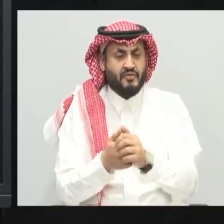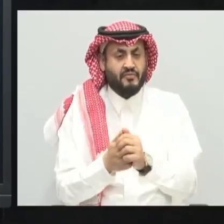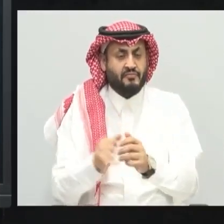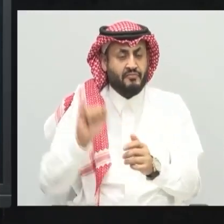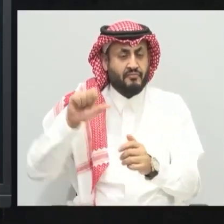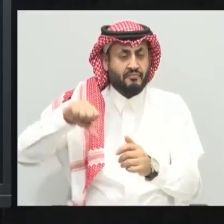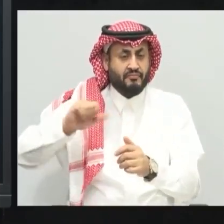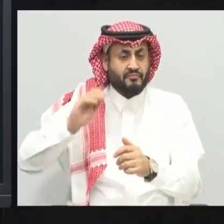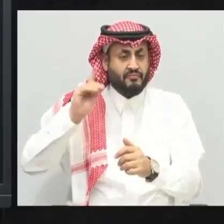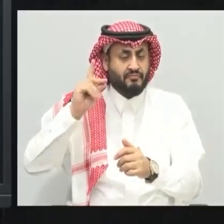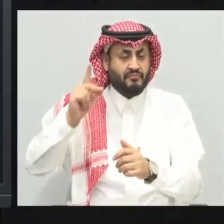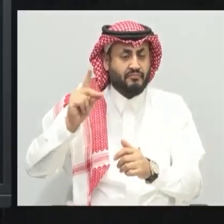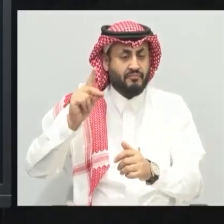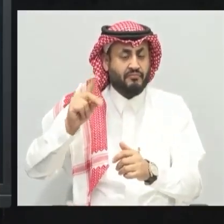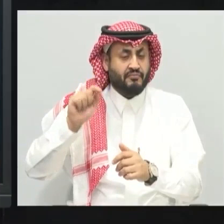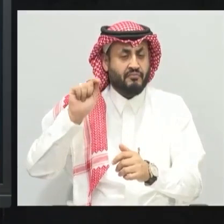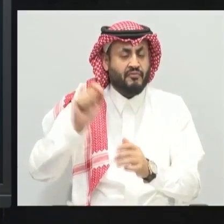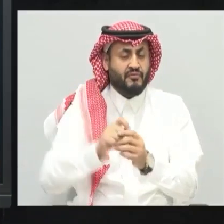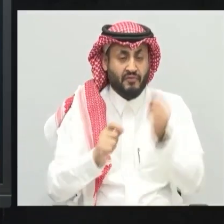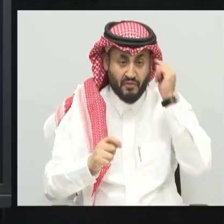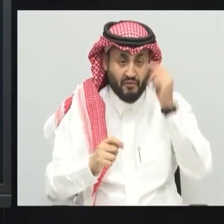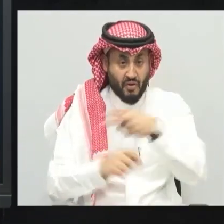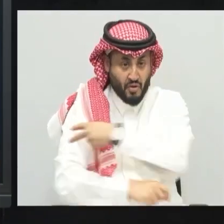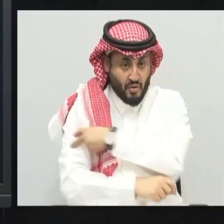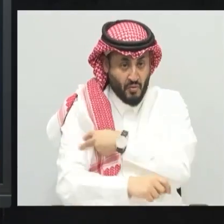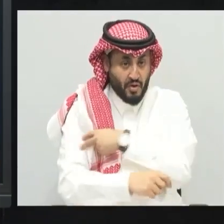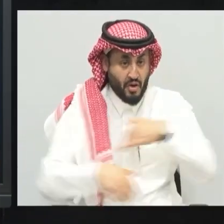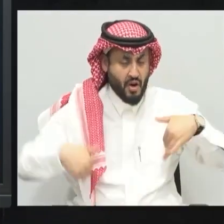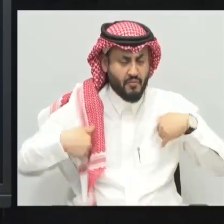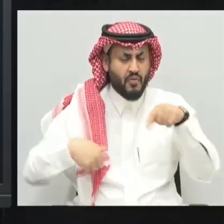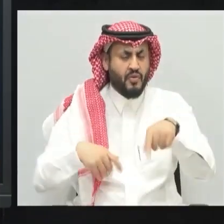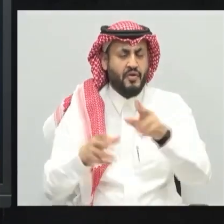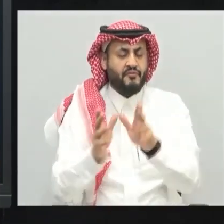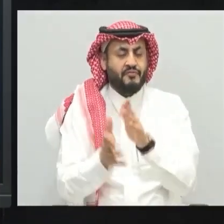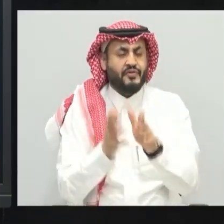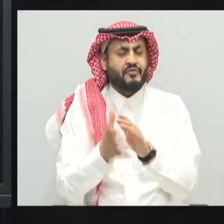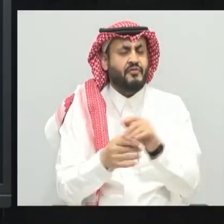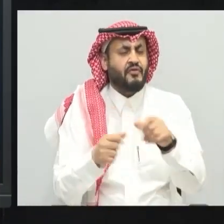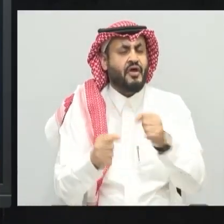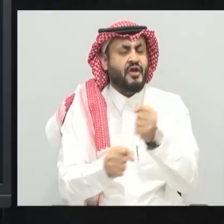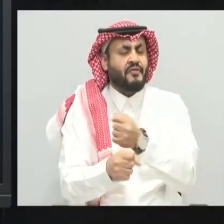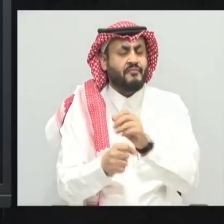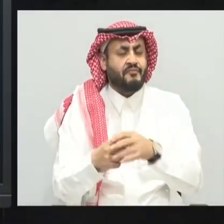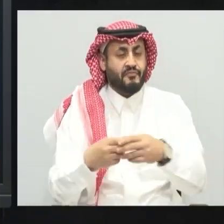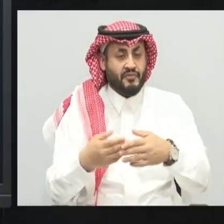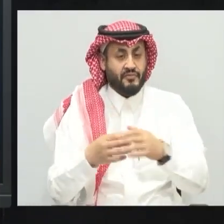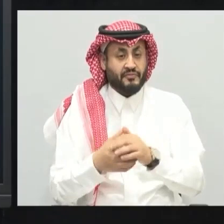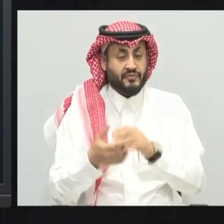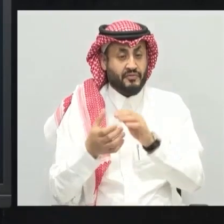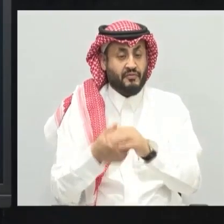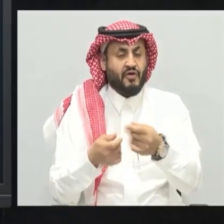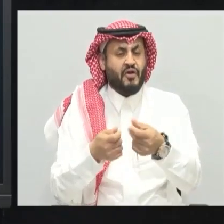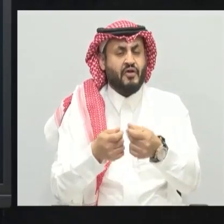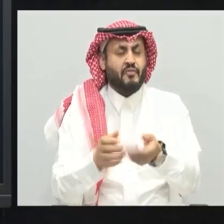يرغب ان يكون مستقلا بذاته وهو من يدير هذا العمل بشكل كامل ويحقق هذا العمل له